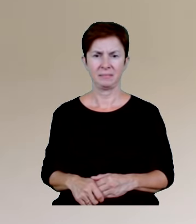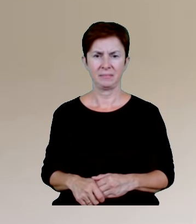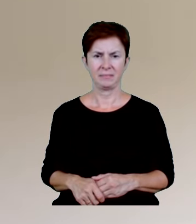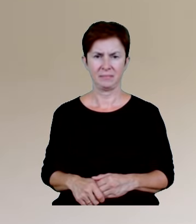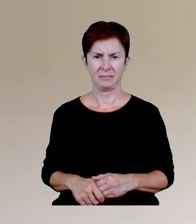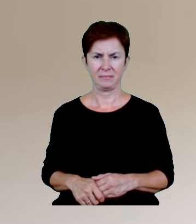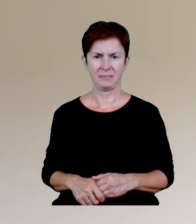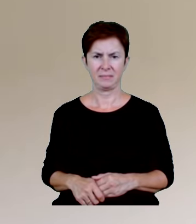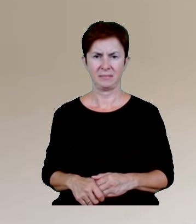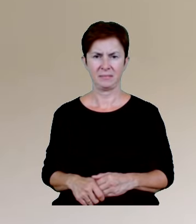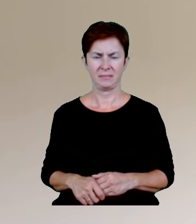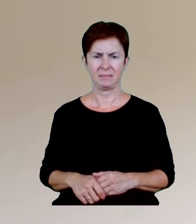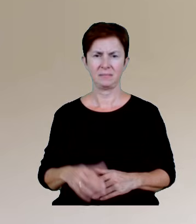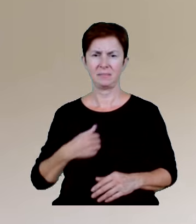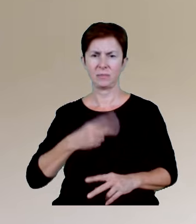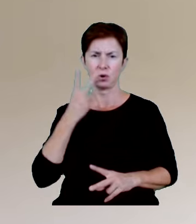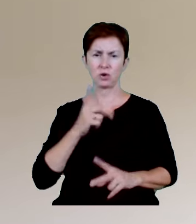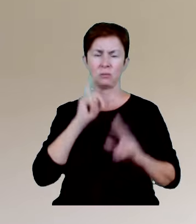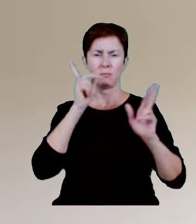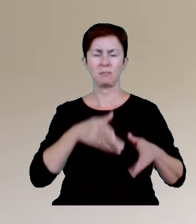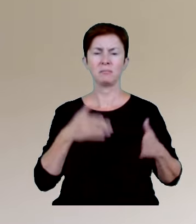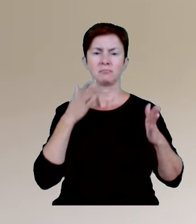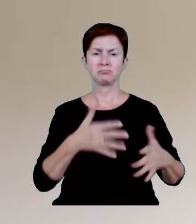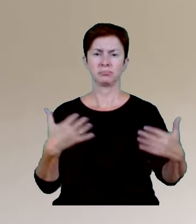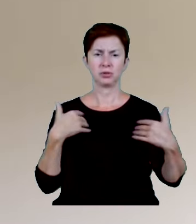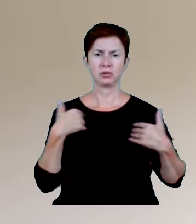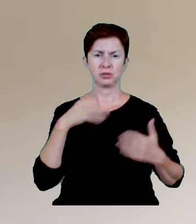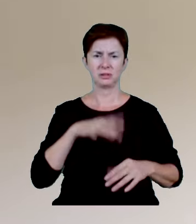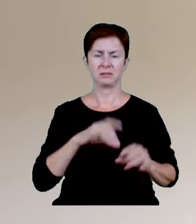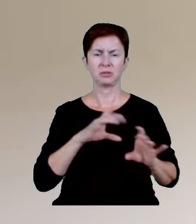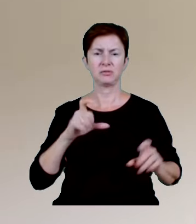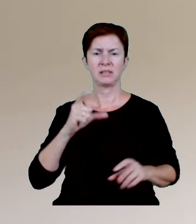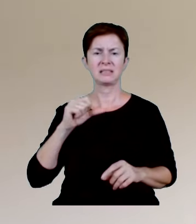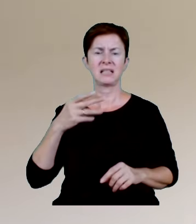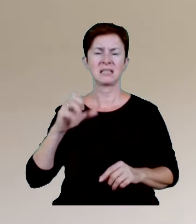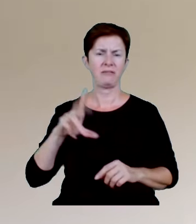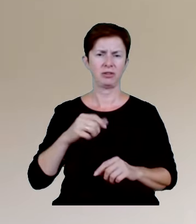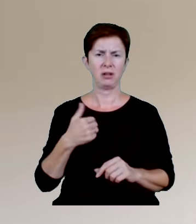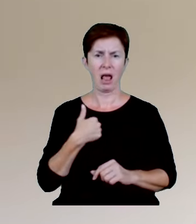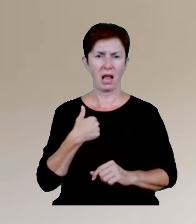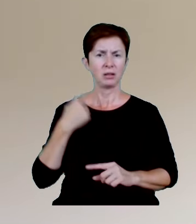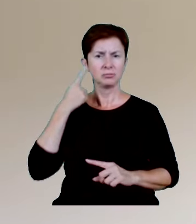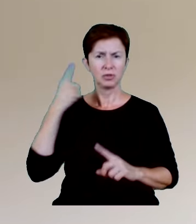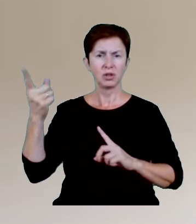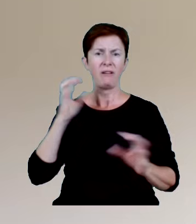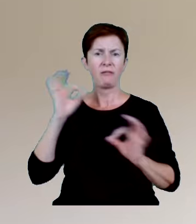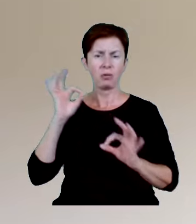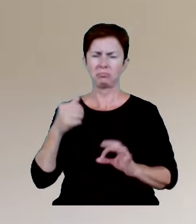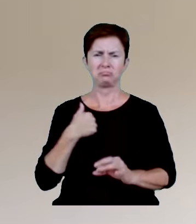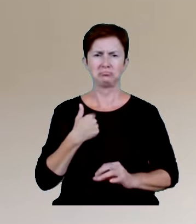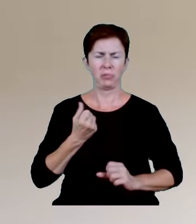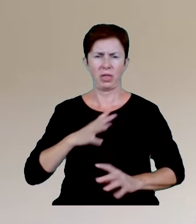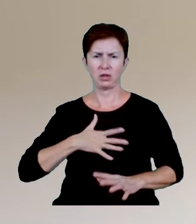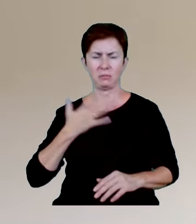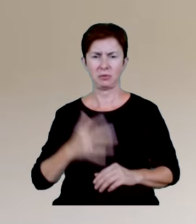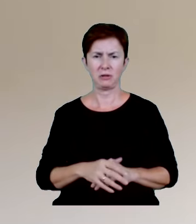profesora Cęckiewicza, to ja bym powiedział, że to jest nic nowego. I ja jestem przekonany, że profesor Cęckiewicz